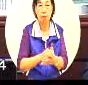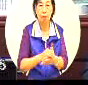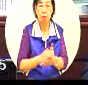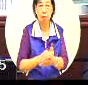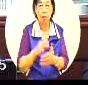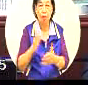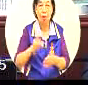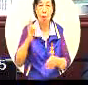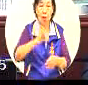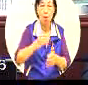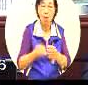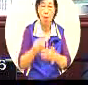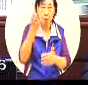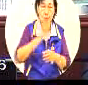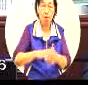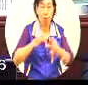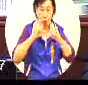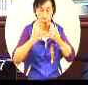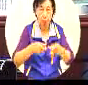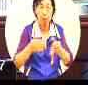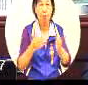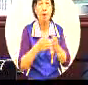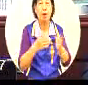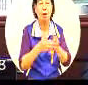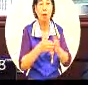龙华国小已经答复了，还有